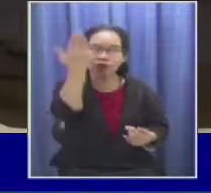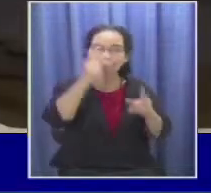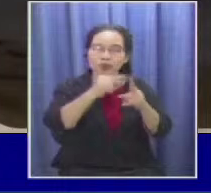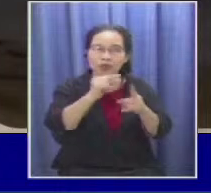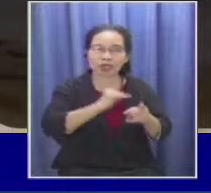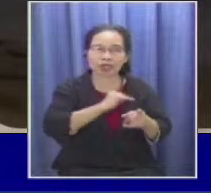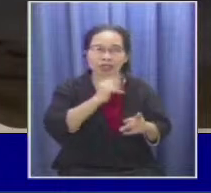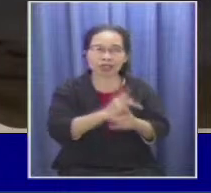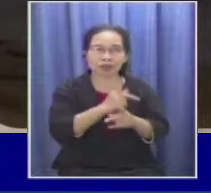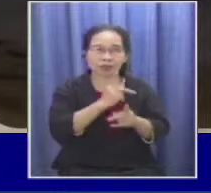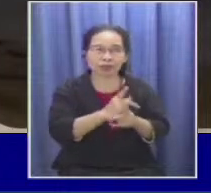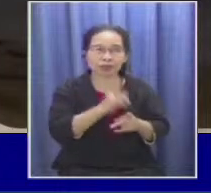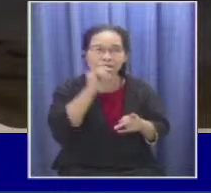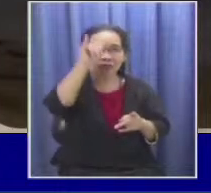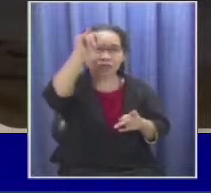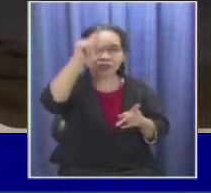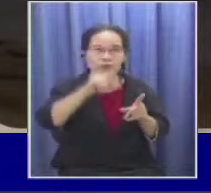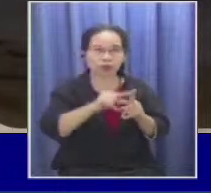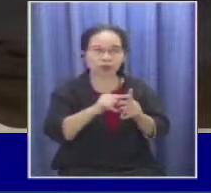ha